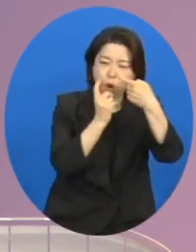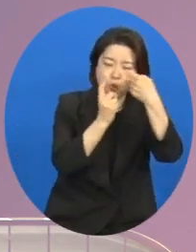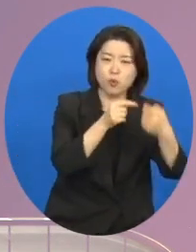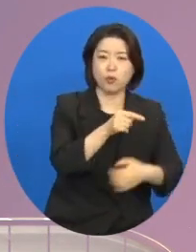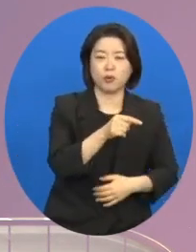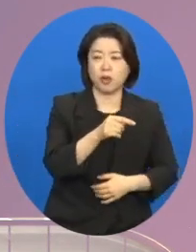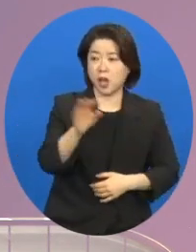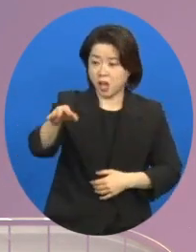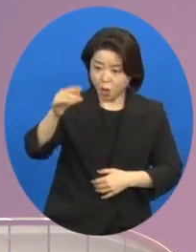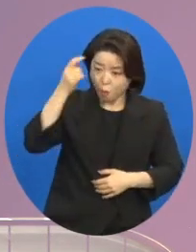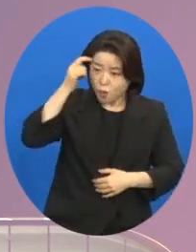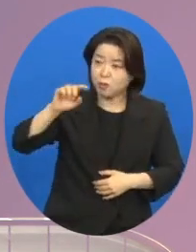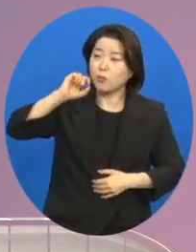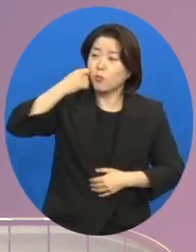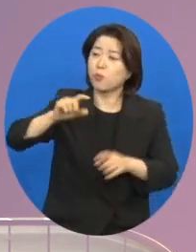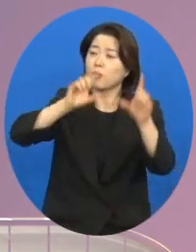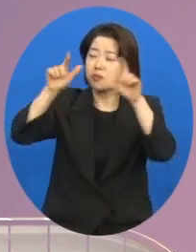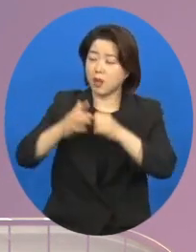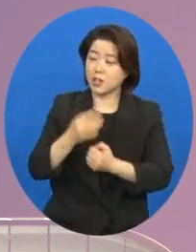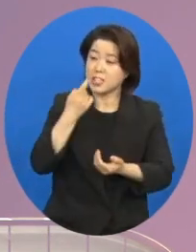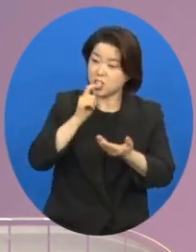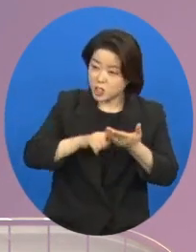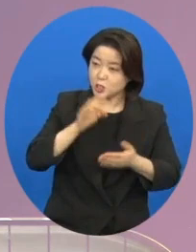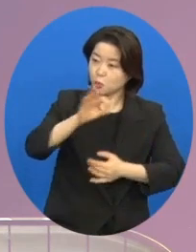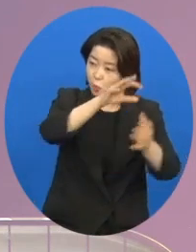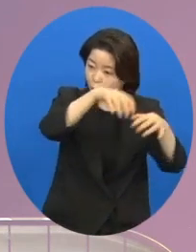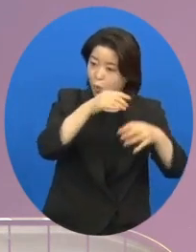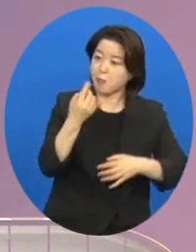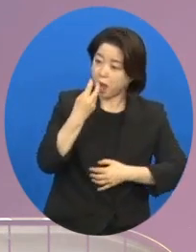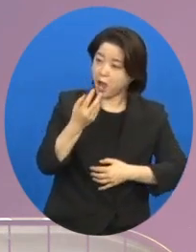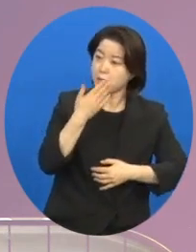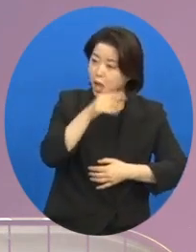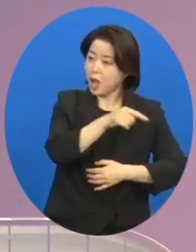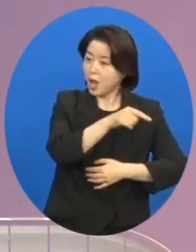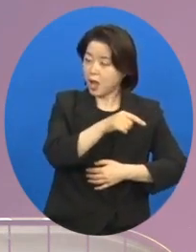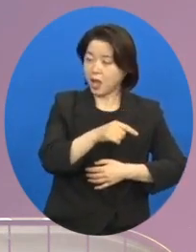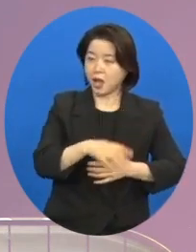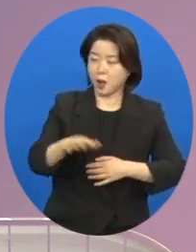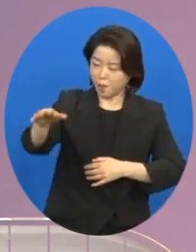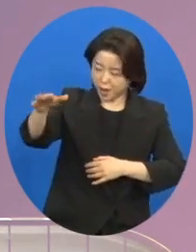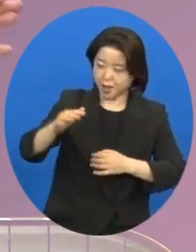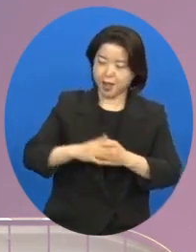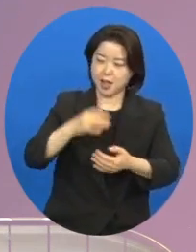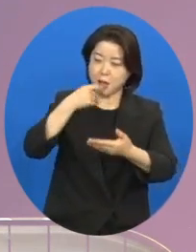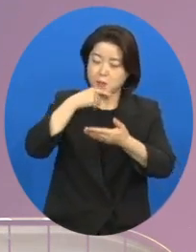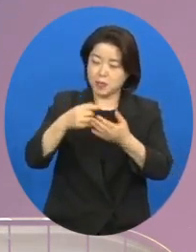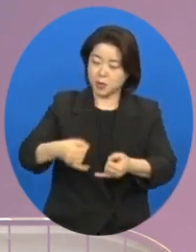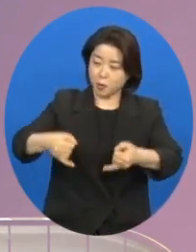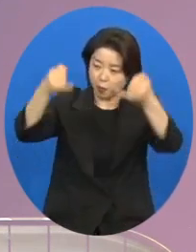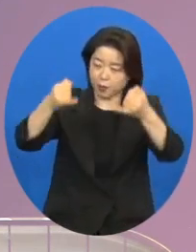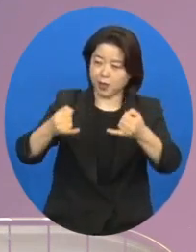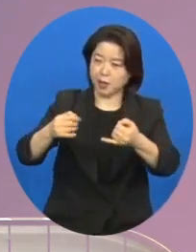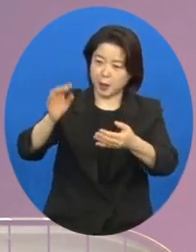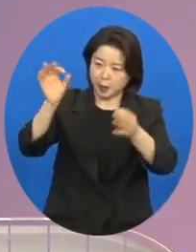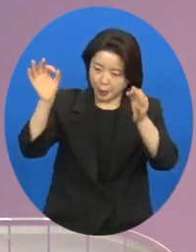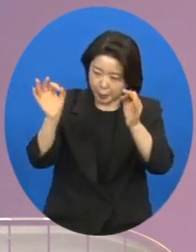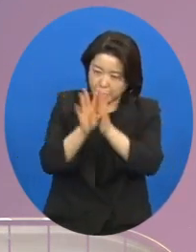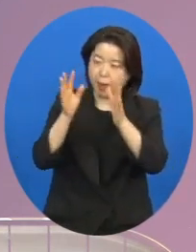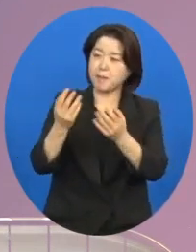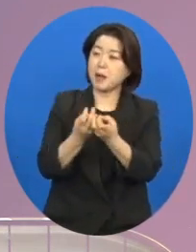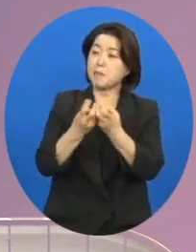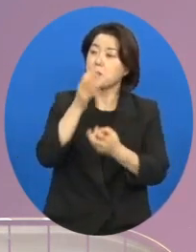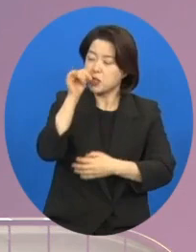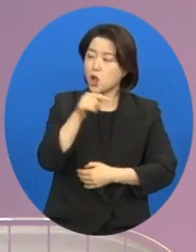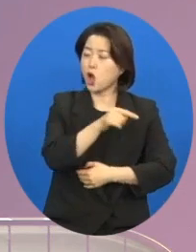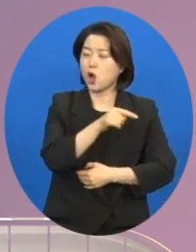어렵게 살아? 쉽게 돈 벌 수 있는 방법 있어. 야, 그 빚 쉽게 탕감받을 수 있는 방법 있어.